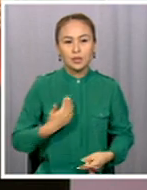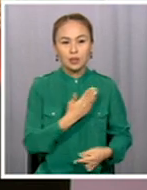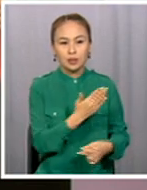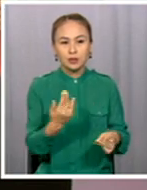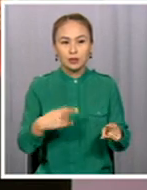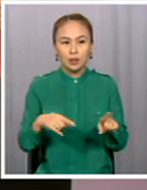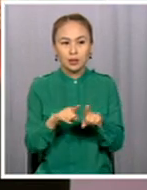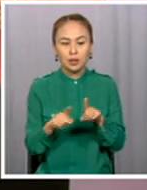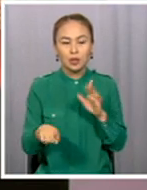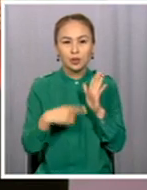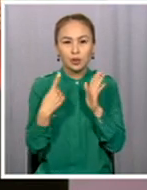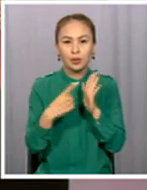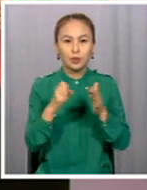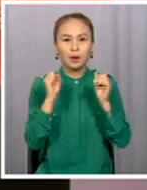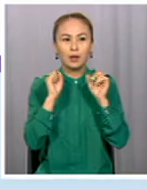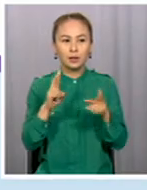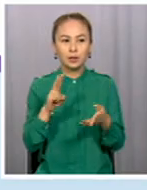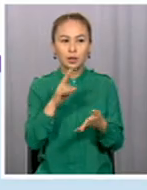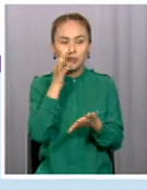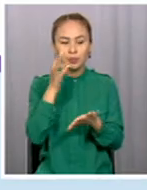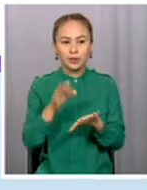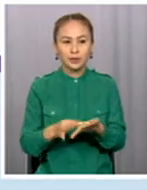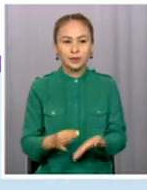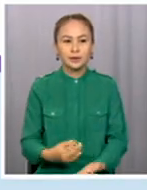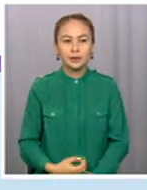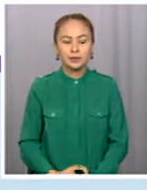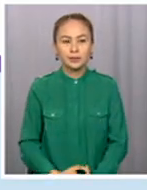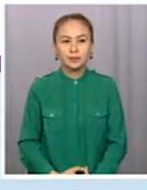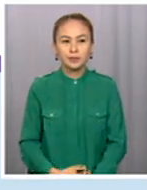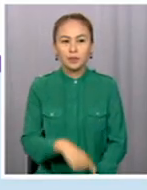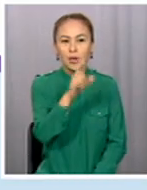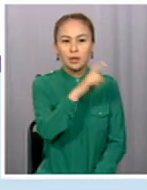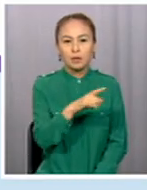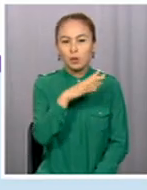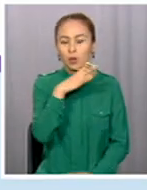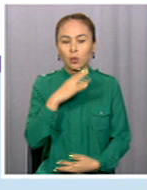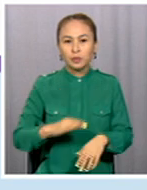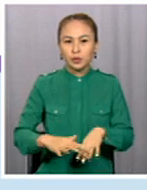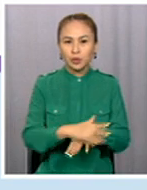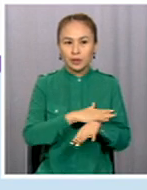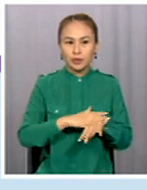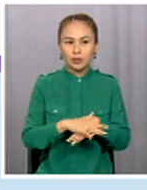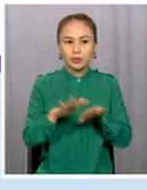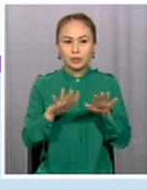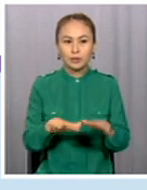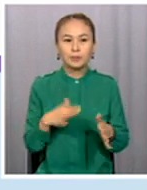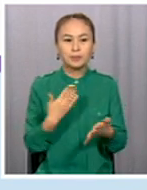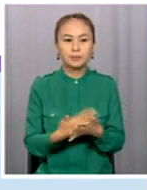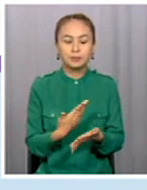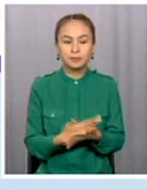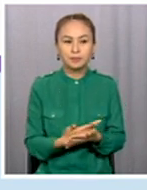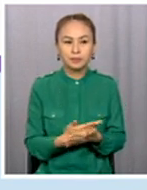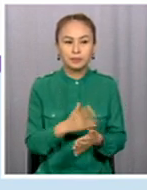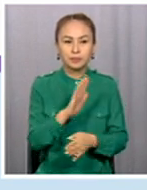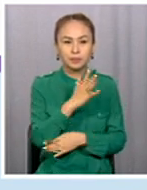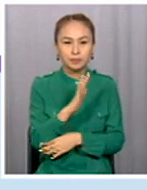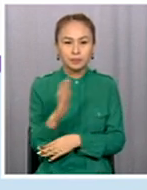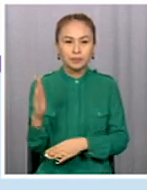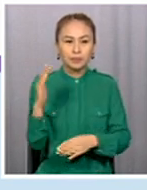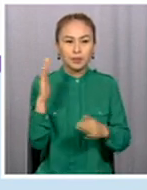сұраққа қалай жауап бересіңдер? Адамдар көп жиналатын орындарда, мысалы, саябақ,